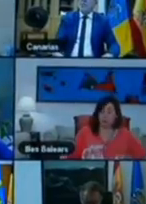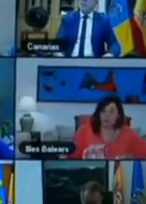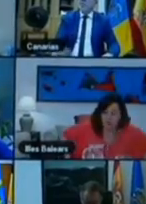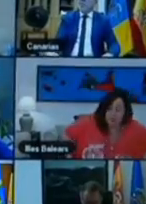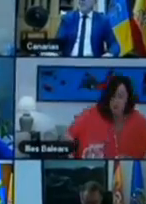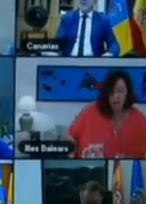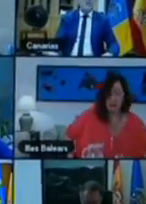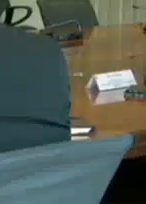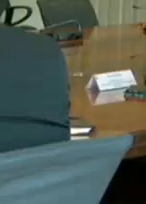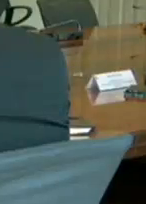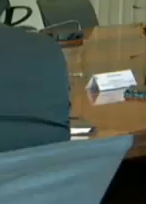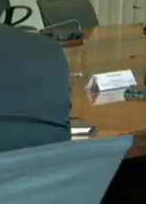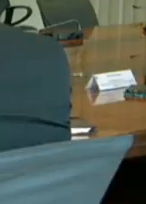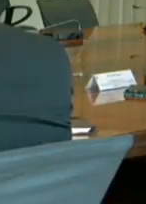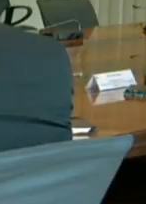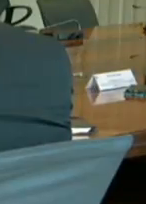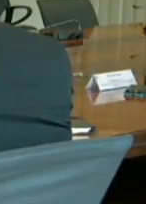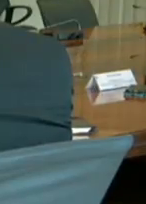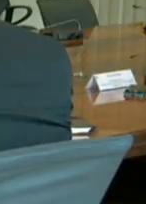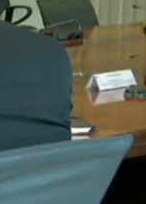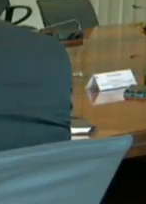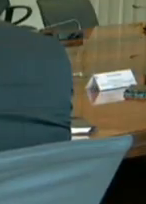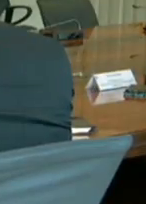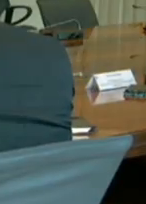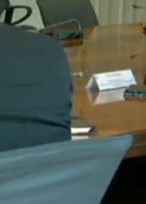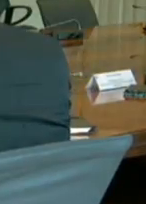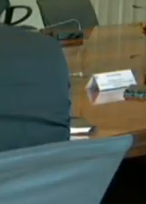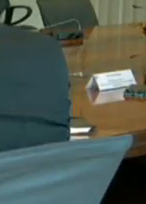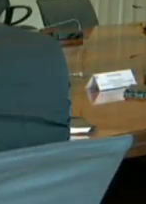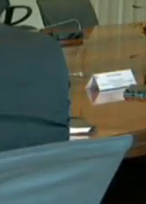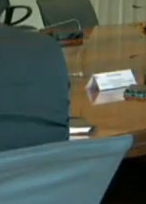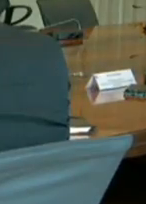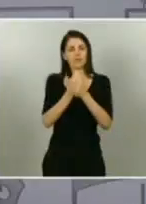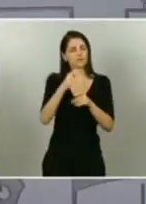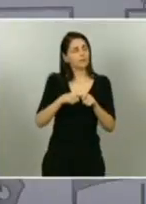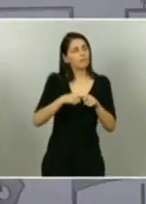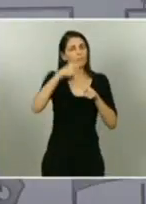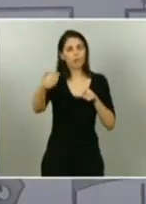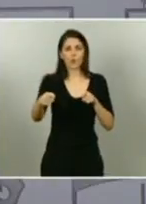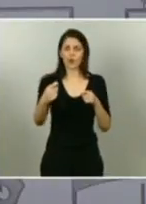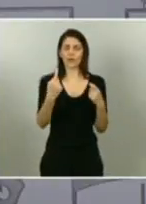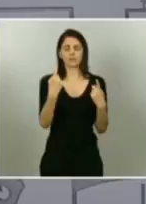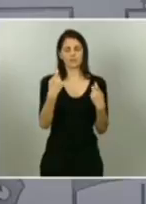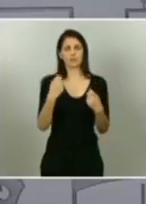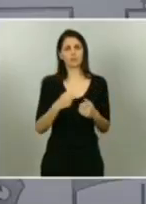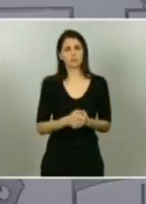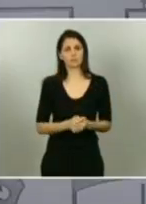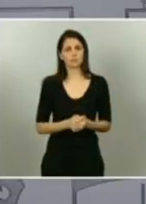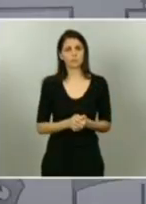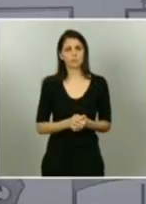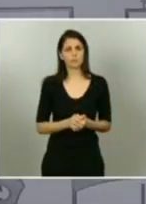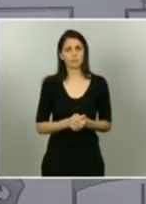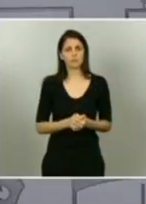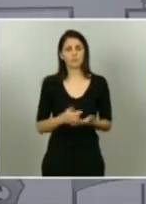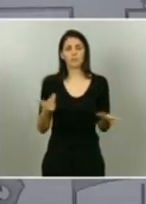aquesta setmana demanarà el suport al Congrés per a una darrera pròrrega de 15 dies. Serà un estado d'alarma